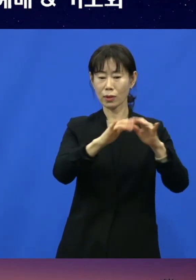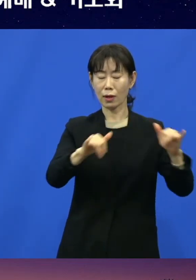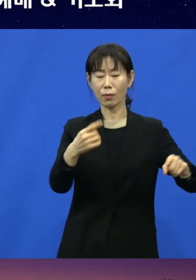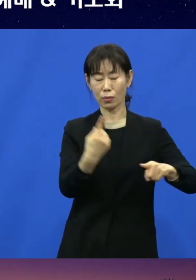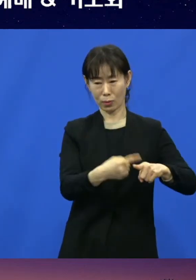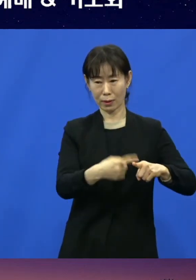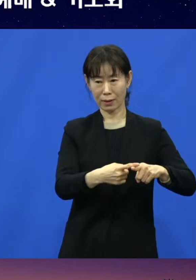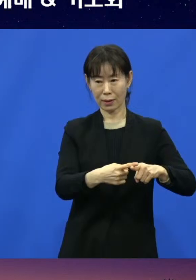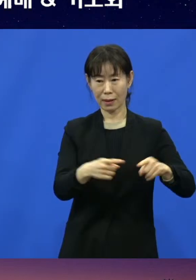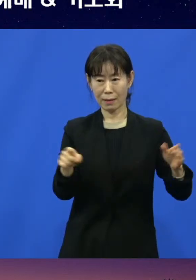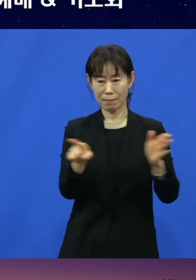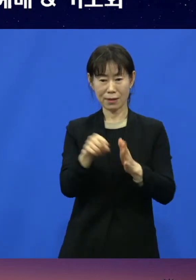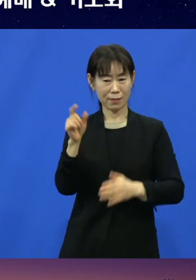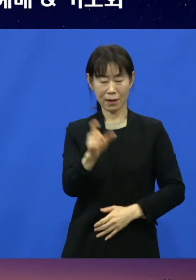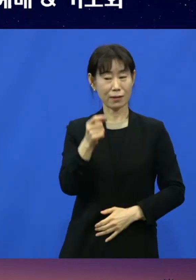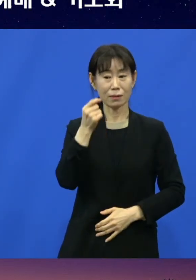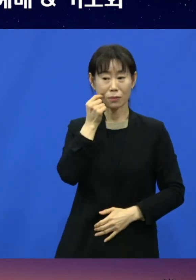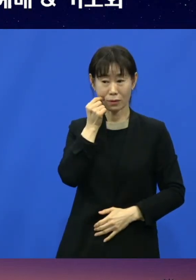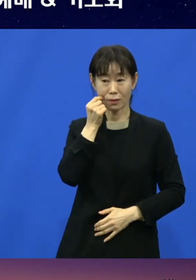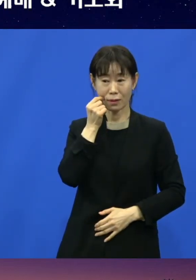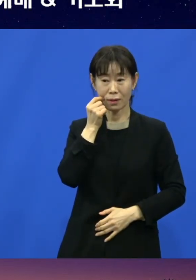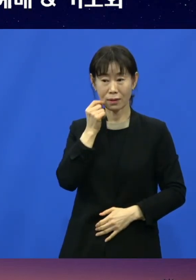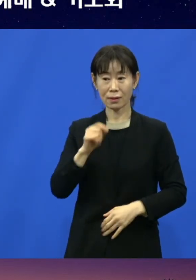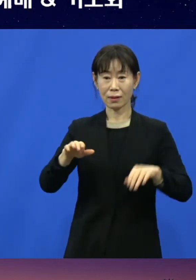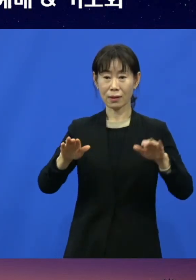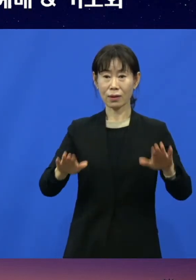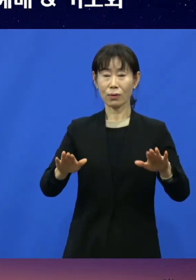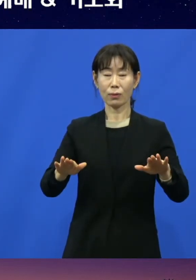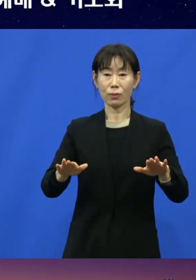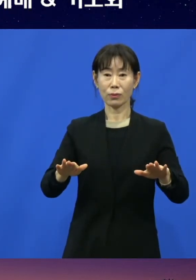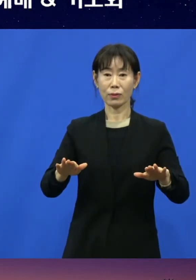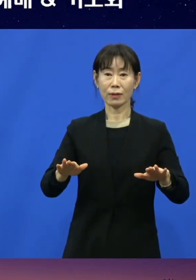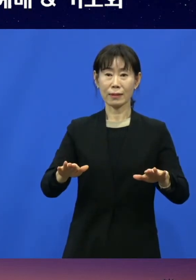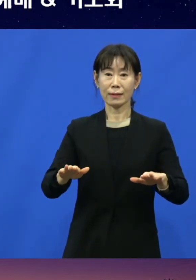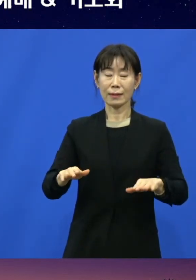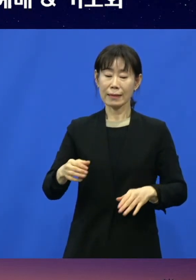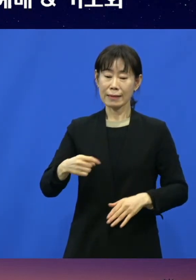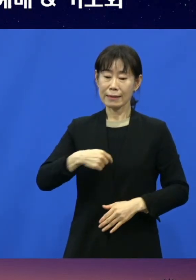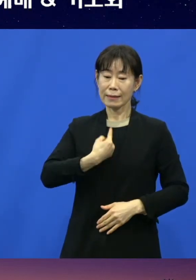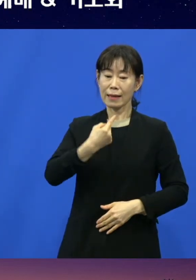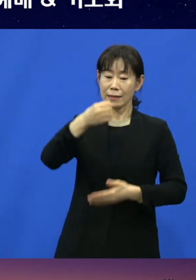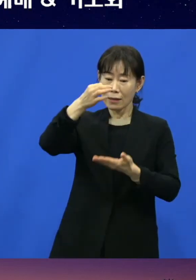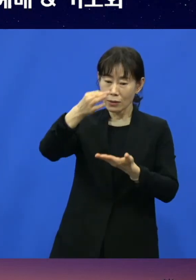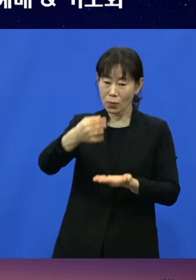우리가 이 본문 속에 매우 중요한 자신의 소유를 다 팔아라고 하는 거예요.